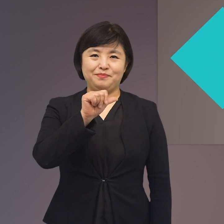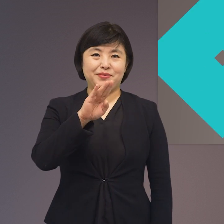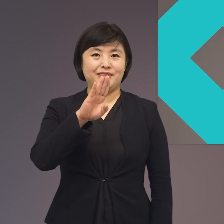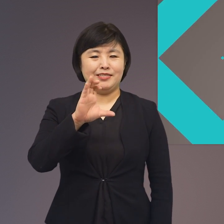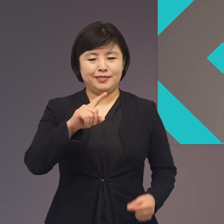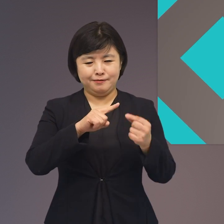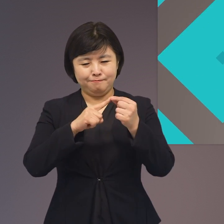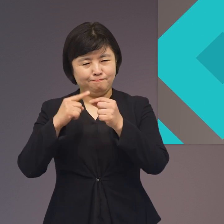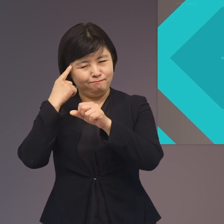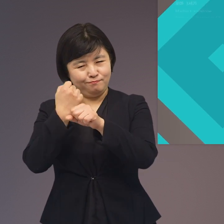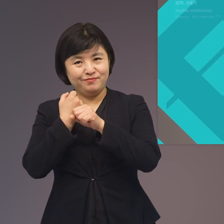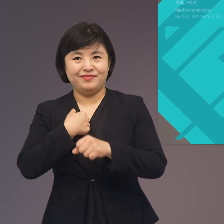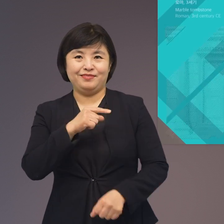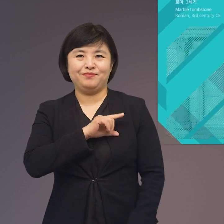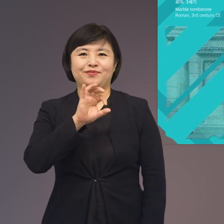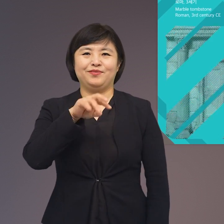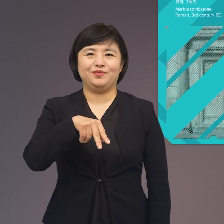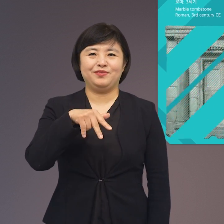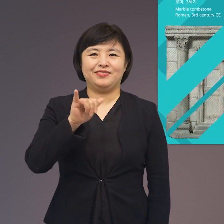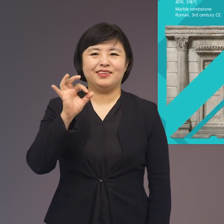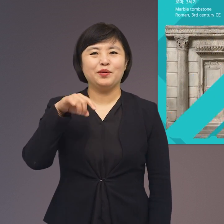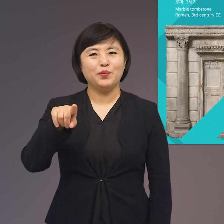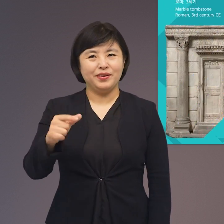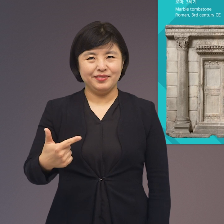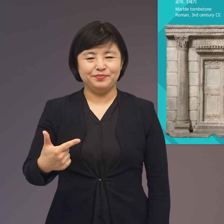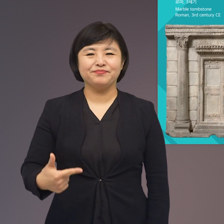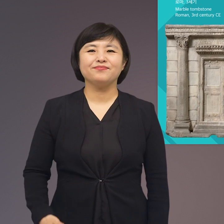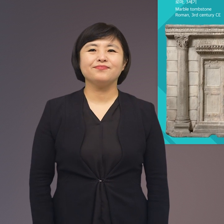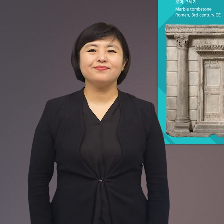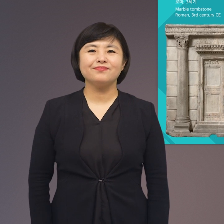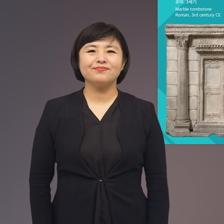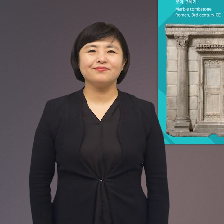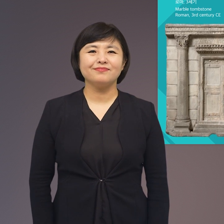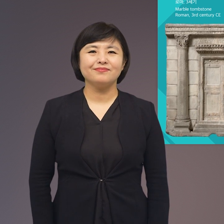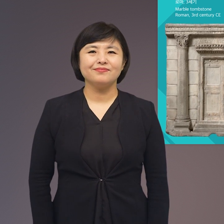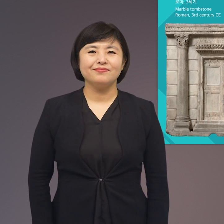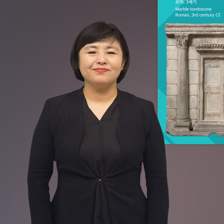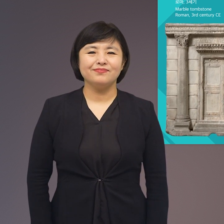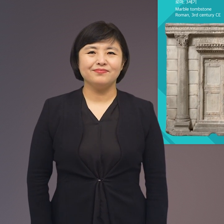저는 타이포그라피를 연구하는 유지원이라고 합니다.